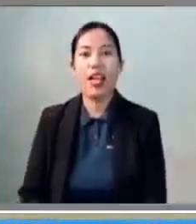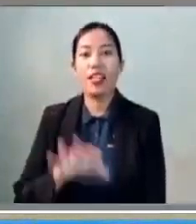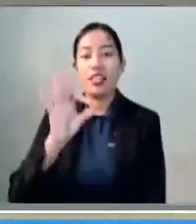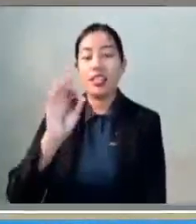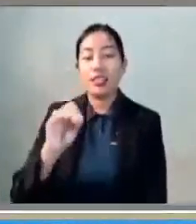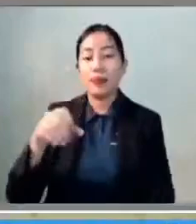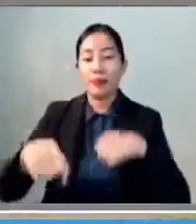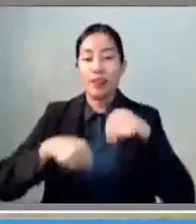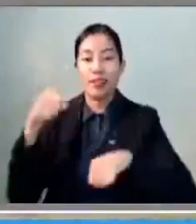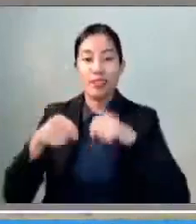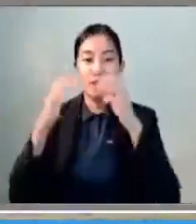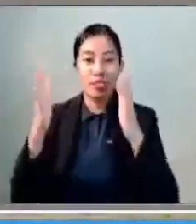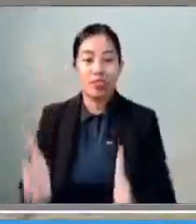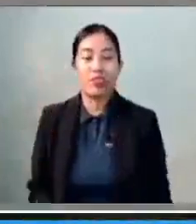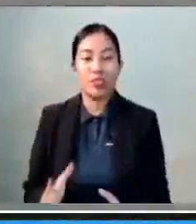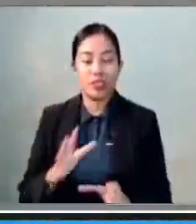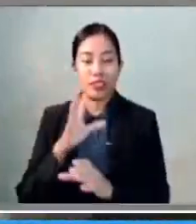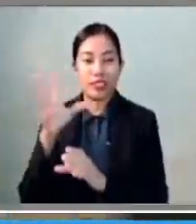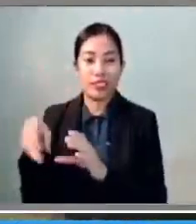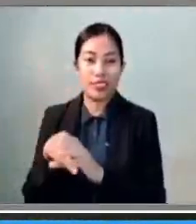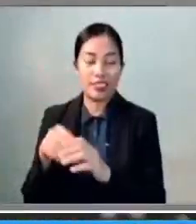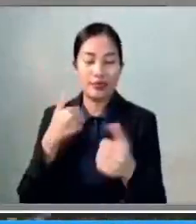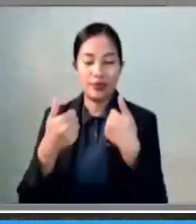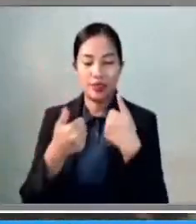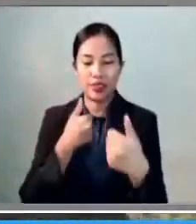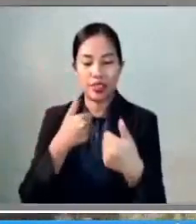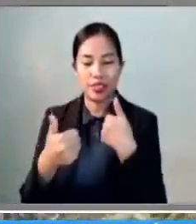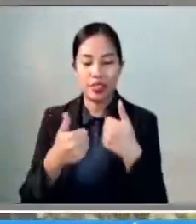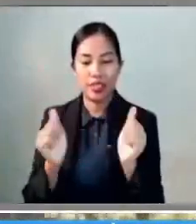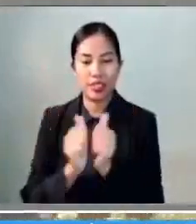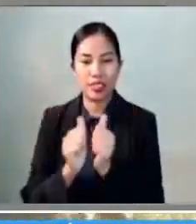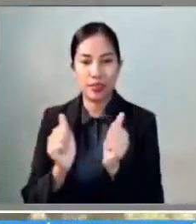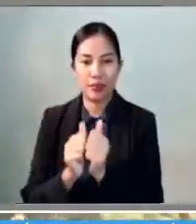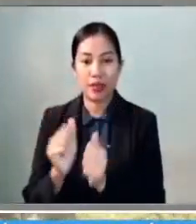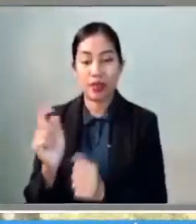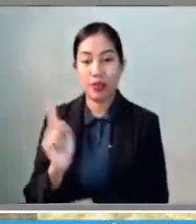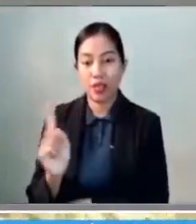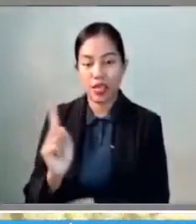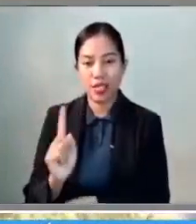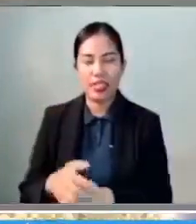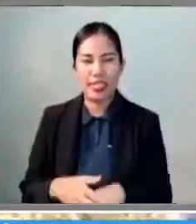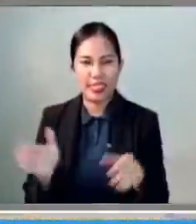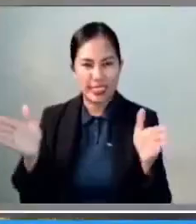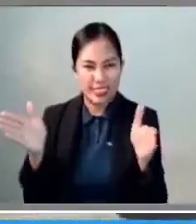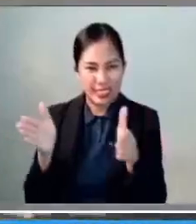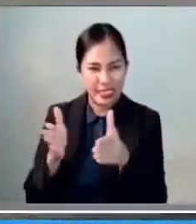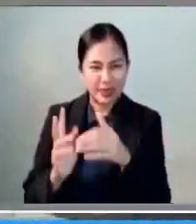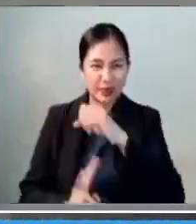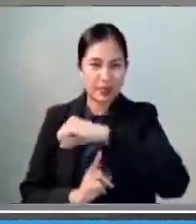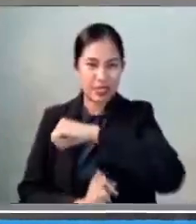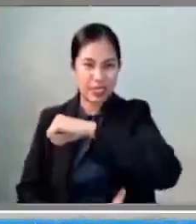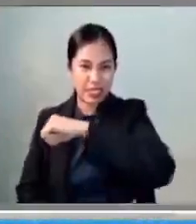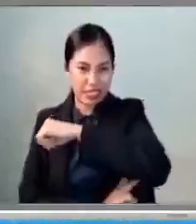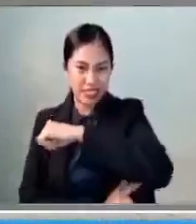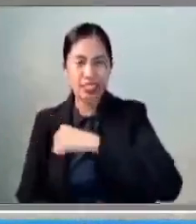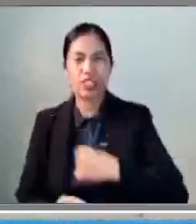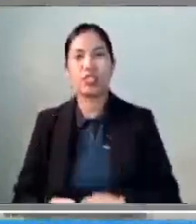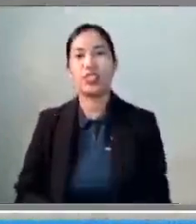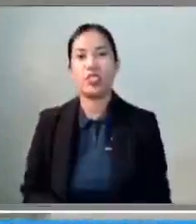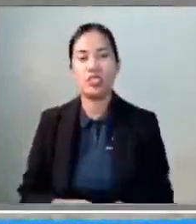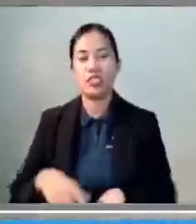3.2-kilometer downhill race. Kabilang po sa kanilang dinaanan ang masikip na tulay, mga rampa at mga